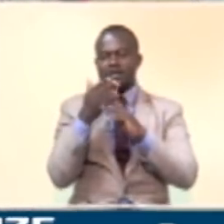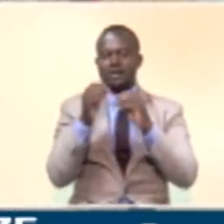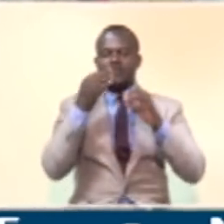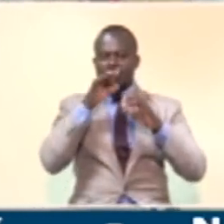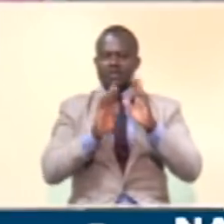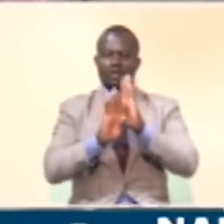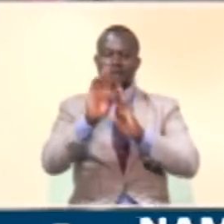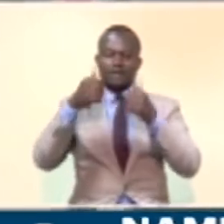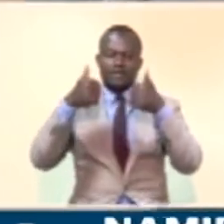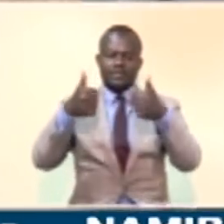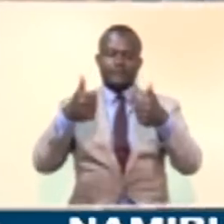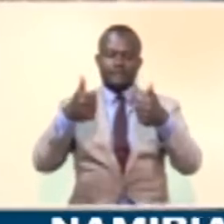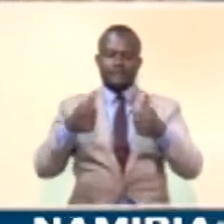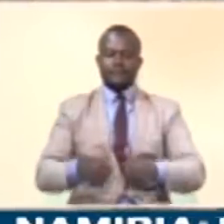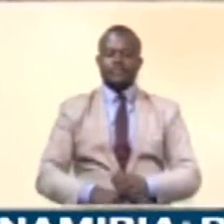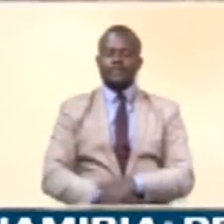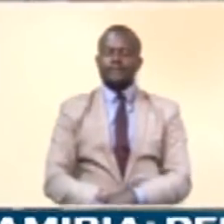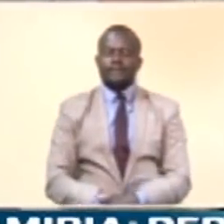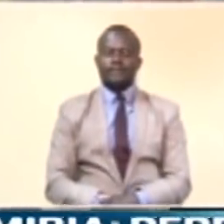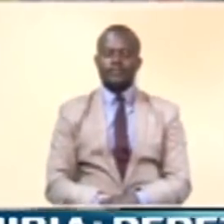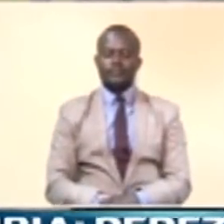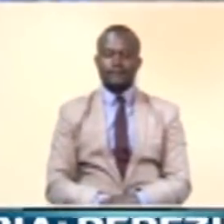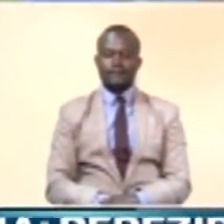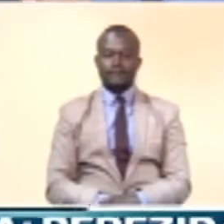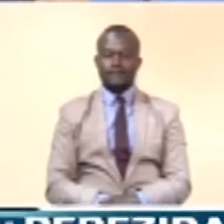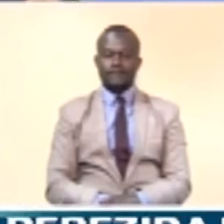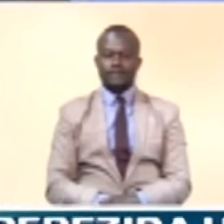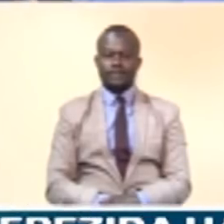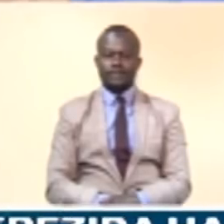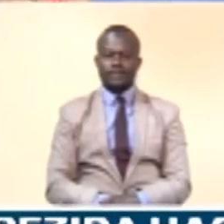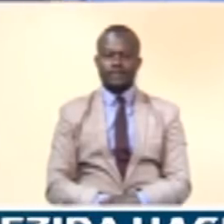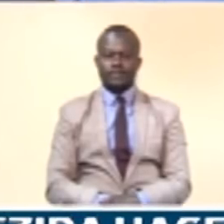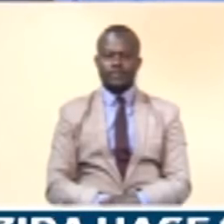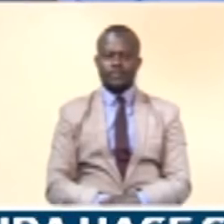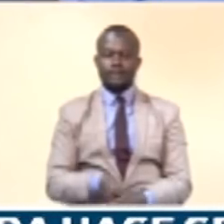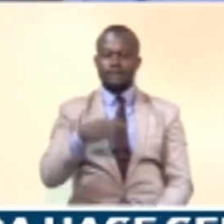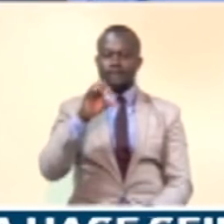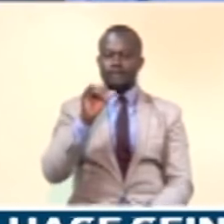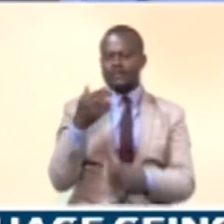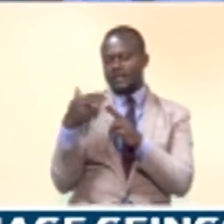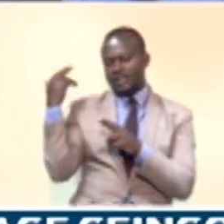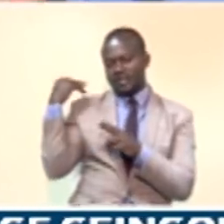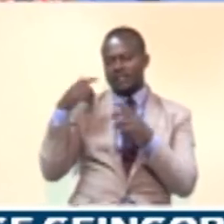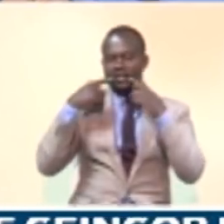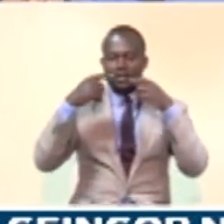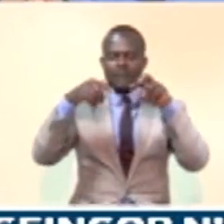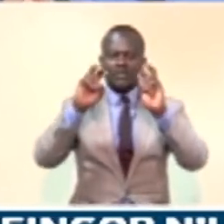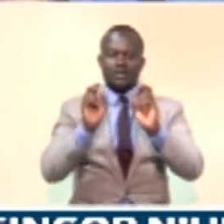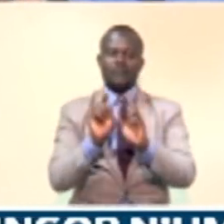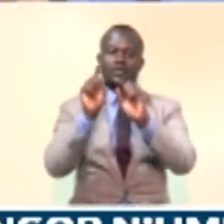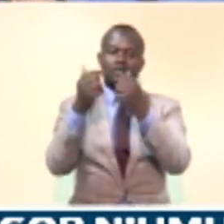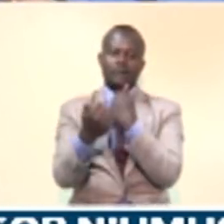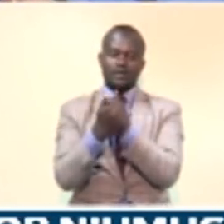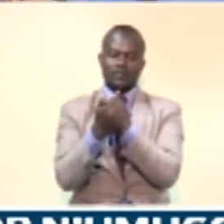buzamuka ku kigero gishimishije kwizera Bosco mu mujyi wa Kigali Gloria mukanya twatubikomojeho ko tuza